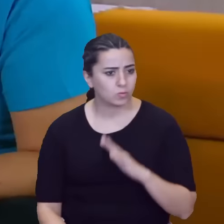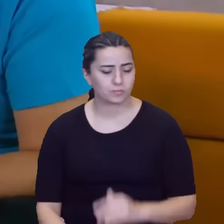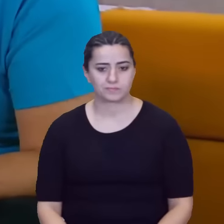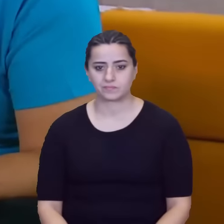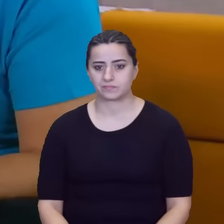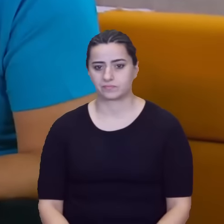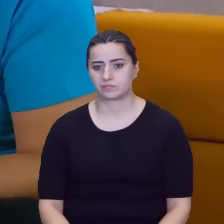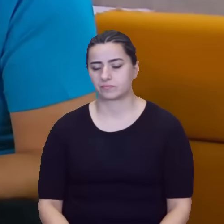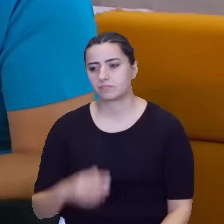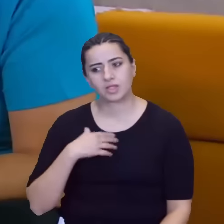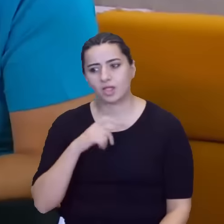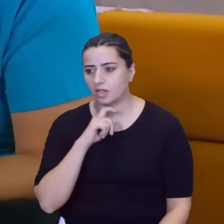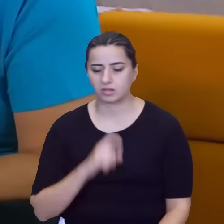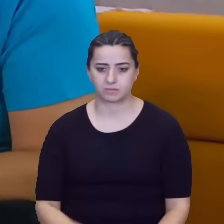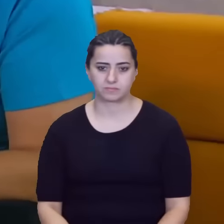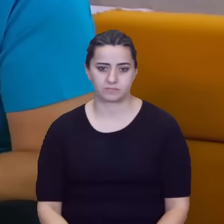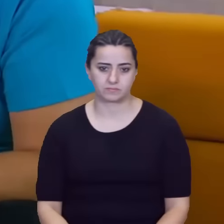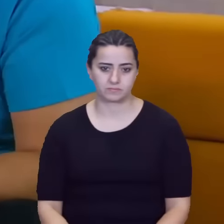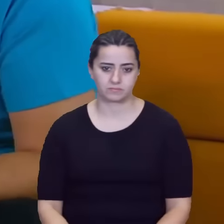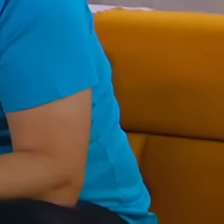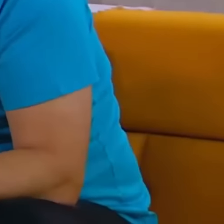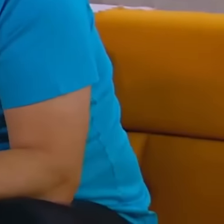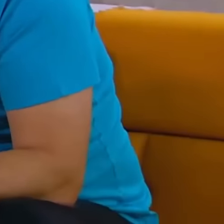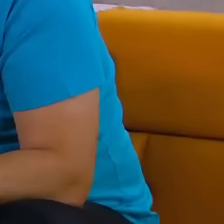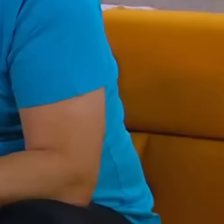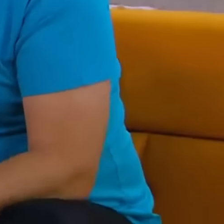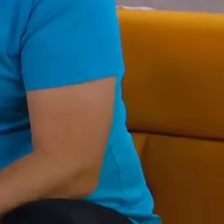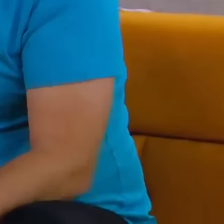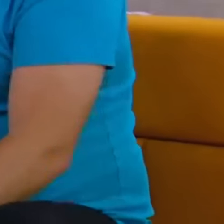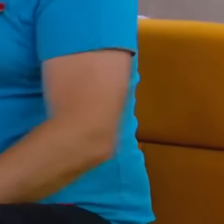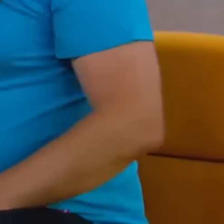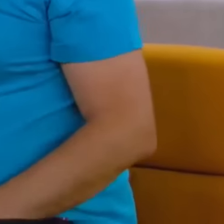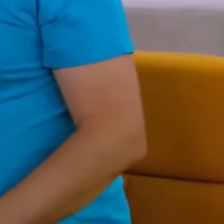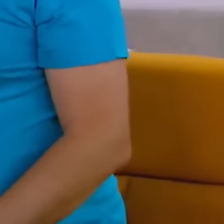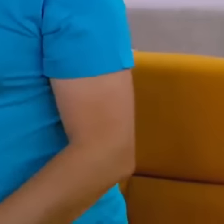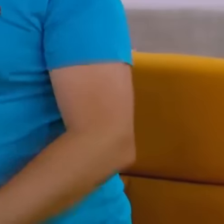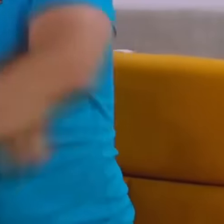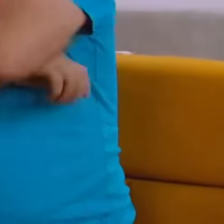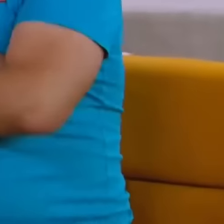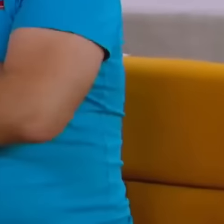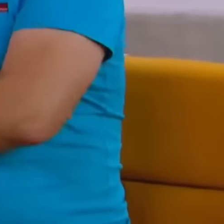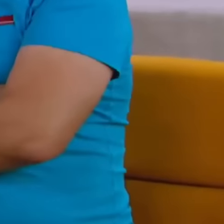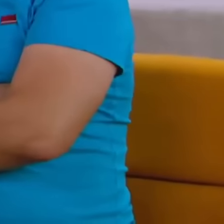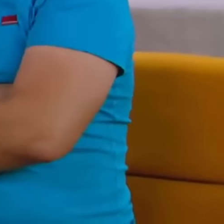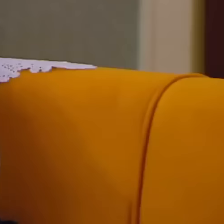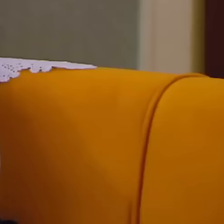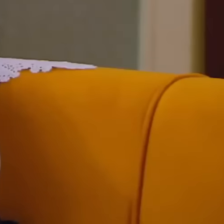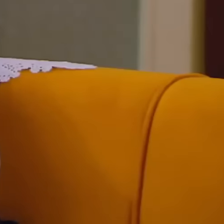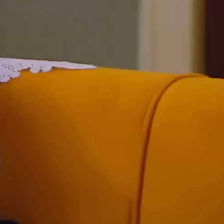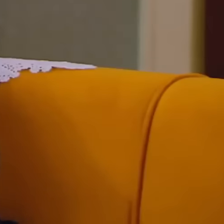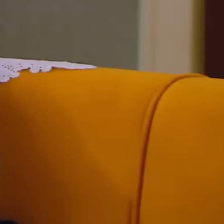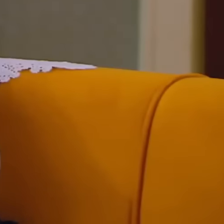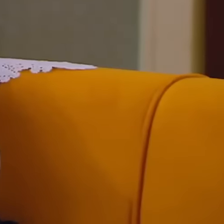Yok. Ha, bana öyle geldi. Çağatay huzursuzca yanı başındaki Spak'a bakarak arkaya yaslandı. Ay